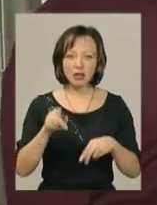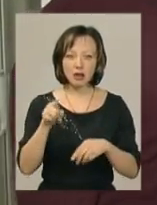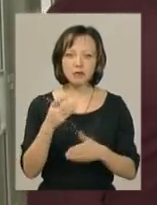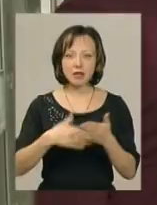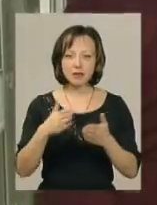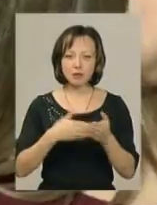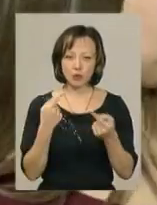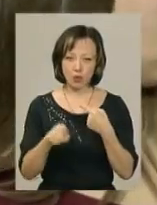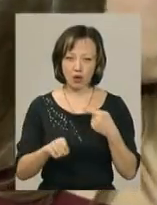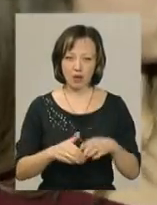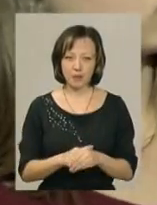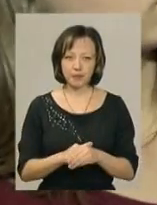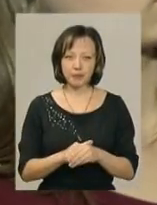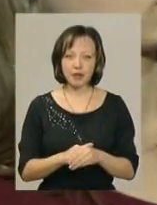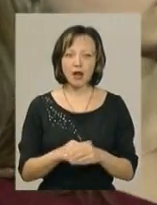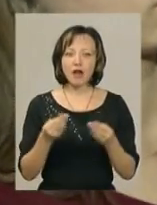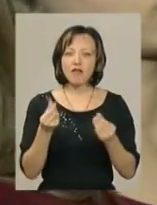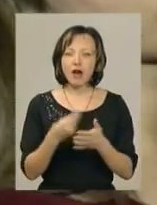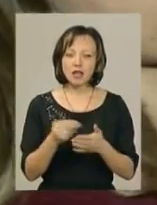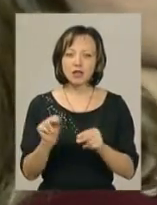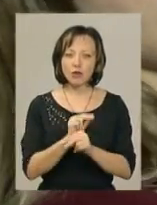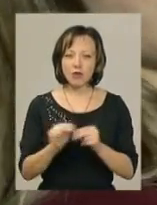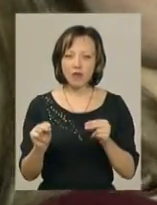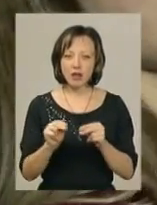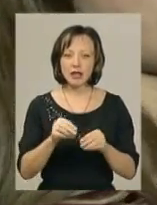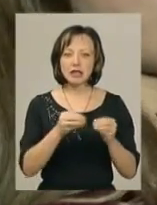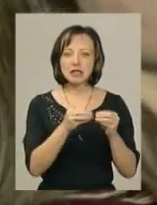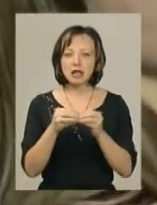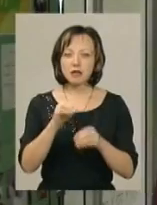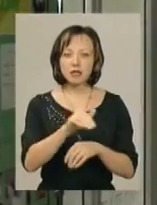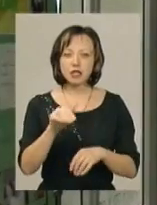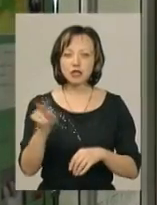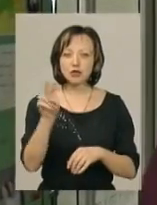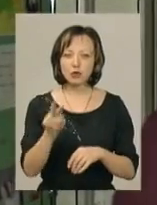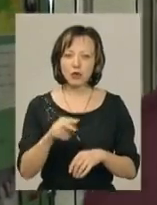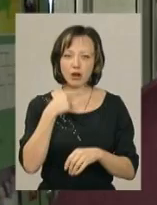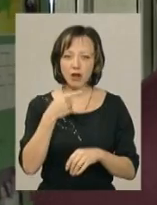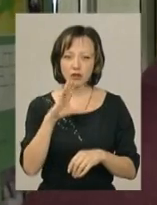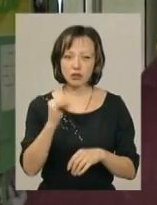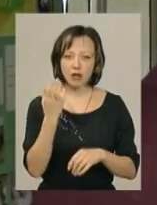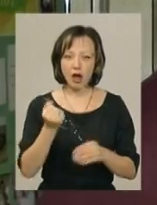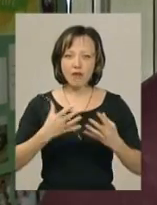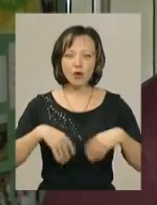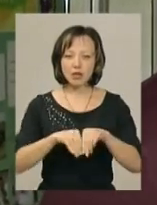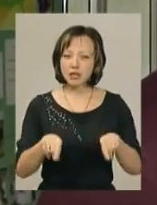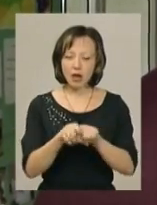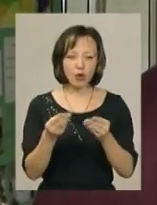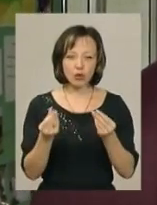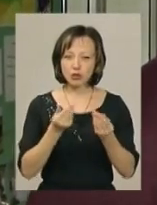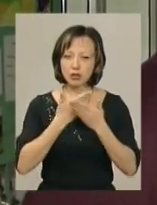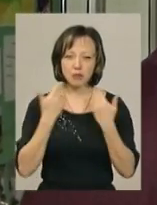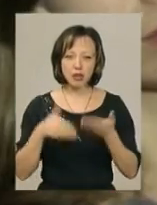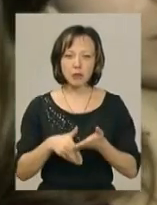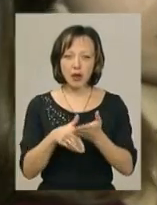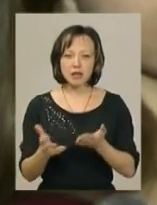зовсім інша. Інша її вартість лікування, яка вимірюється десятками тисяч доларів, каже Олександр. А в родини таких грошей немає.